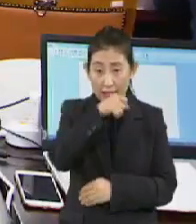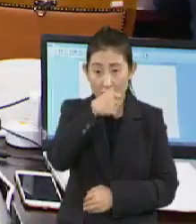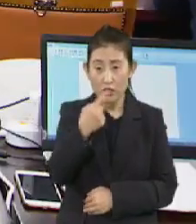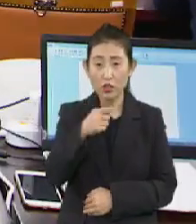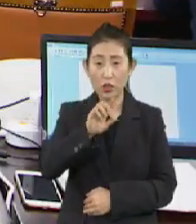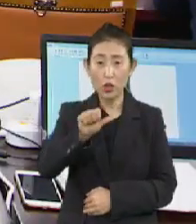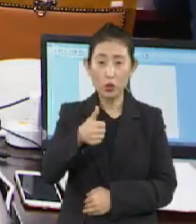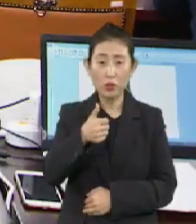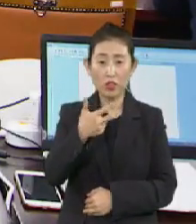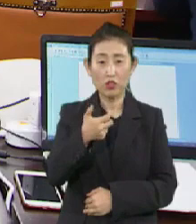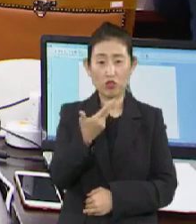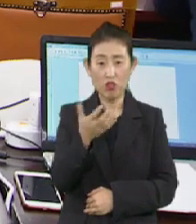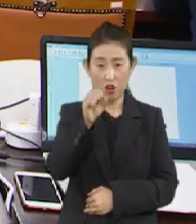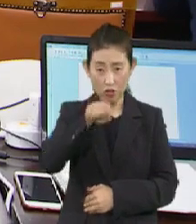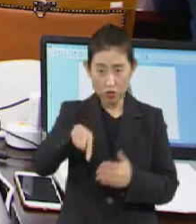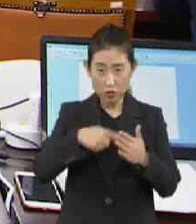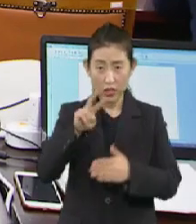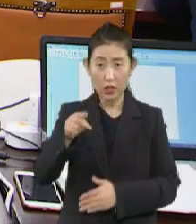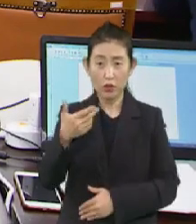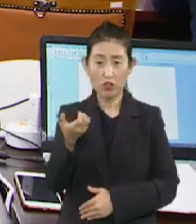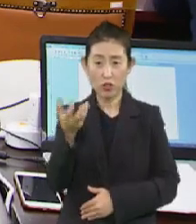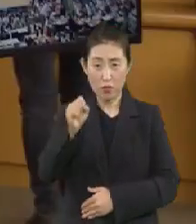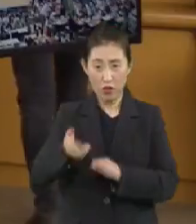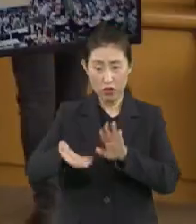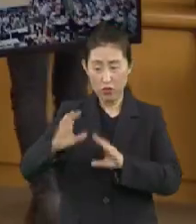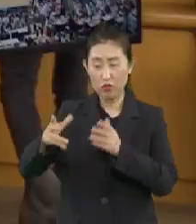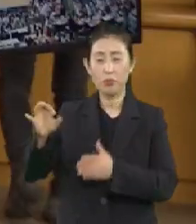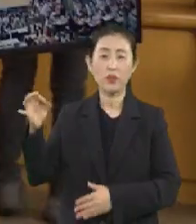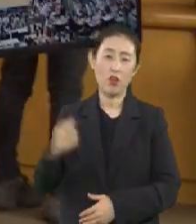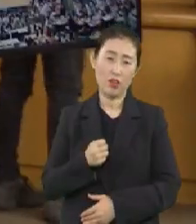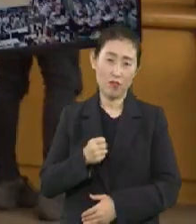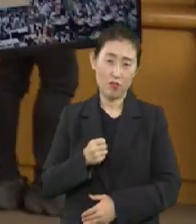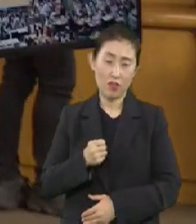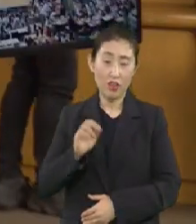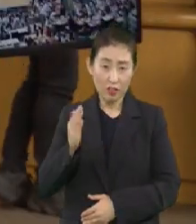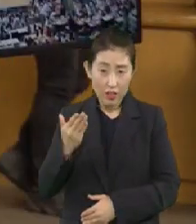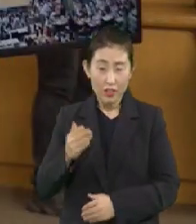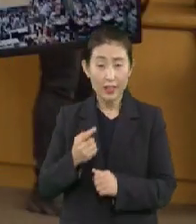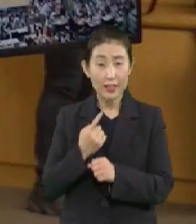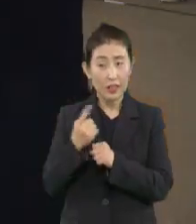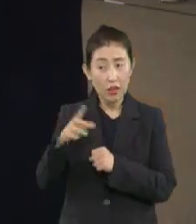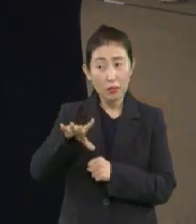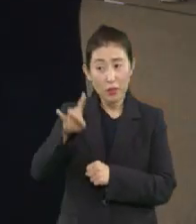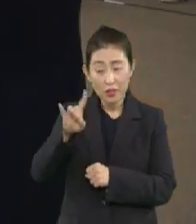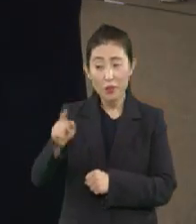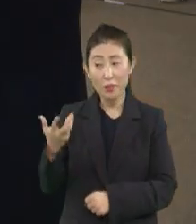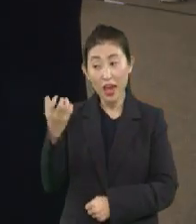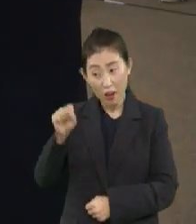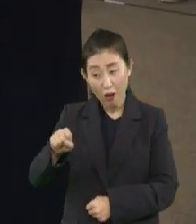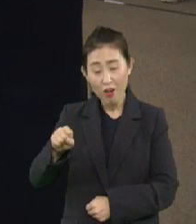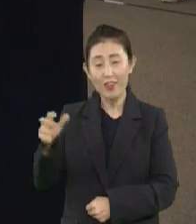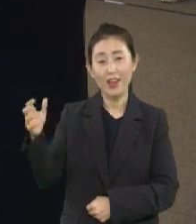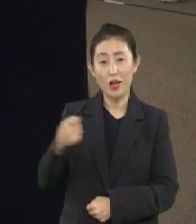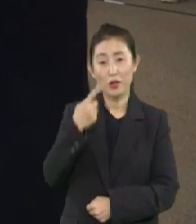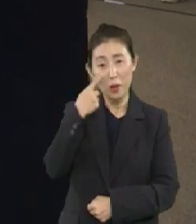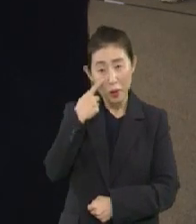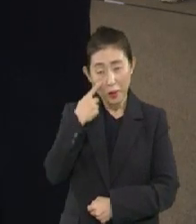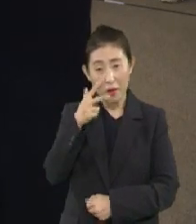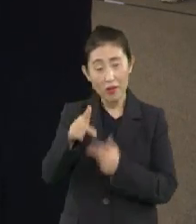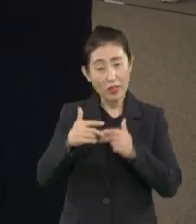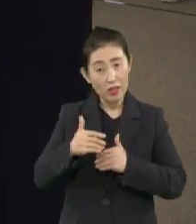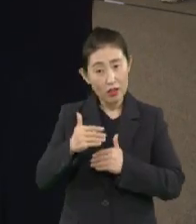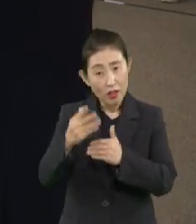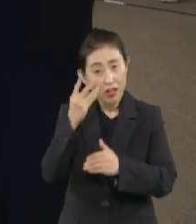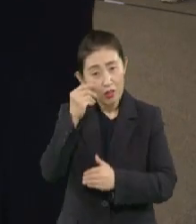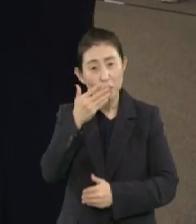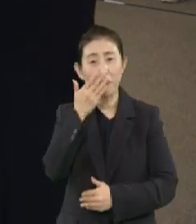드림파크는 1579억 원 중 290억 원 이상의 국비를 확보하는 것이 목표로 내년에는 우선 100억 원 이상을 확보해야 사업